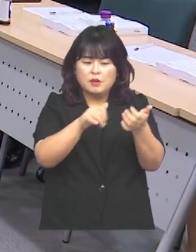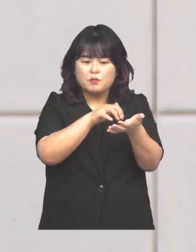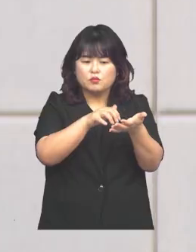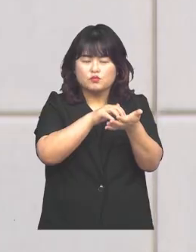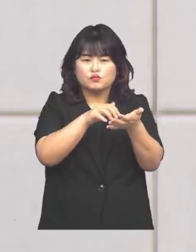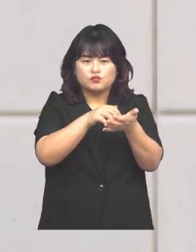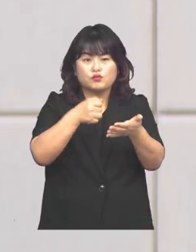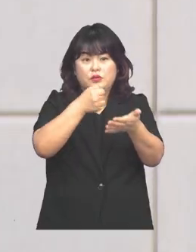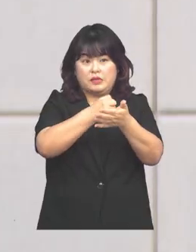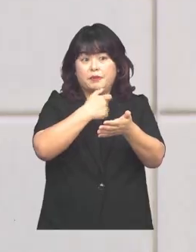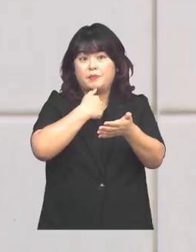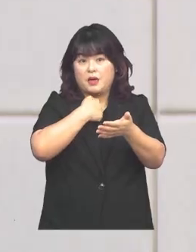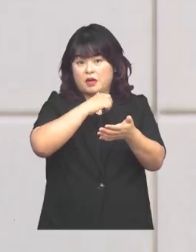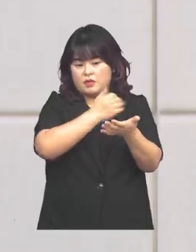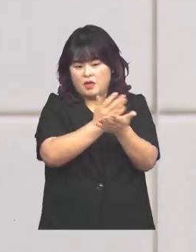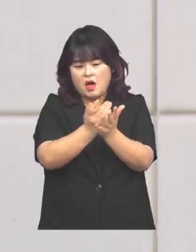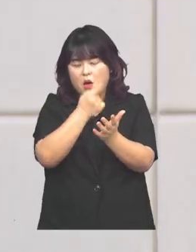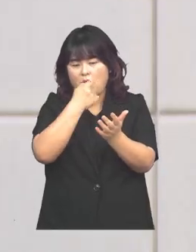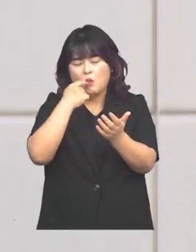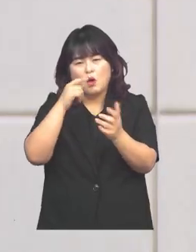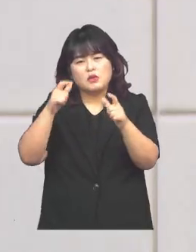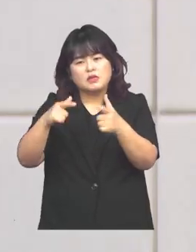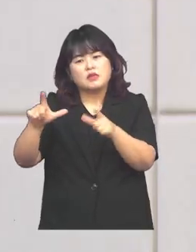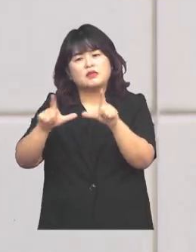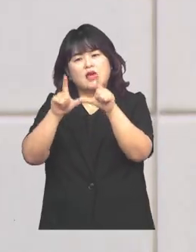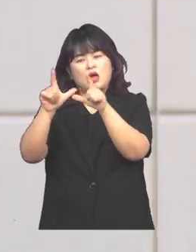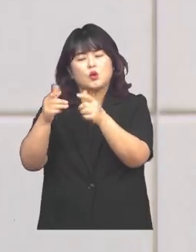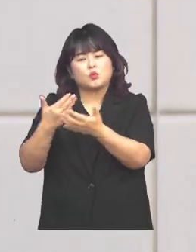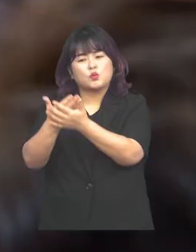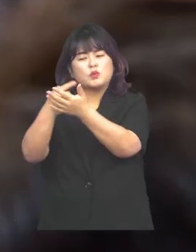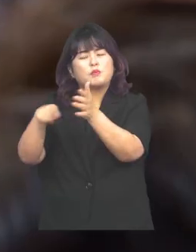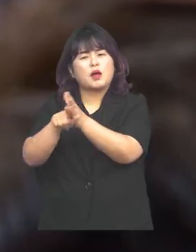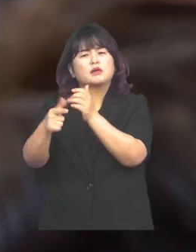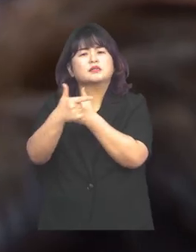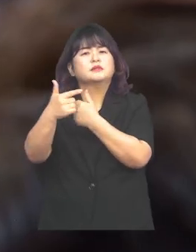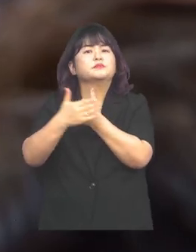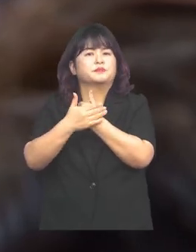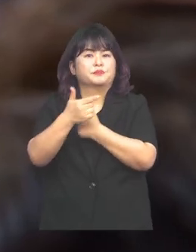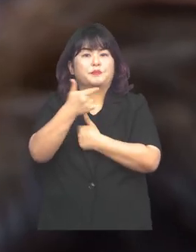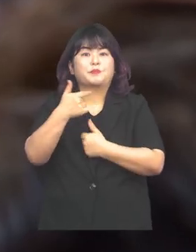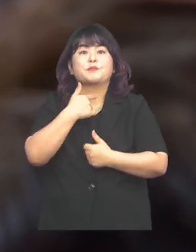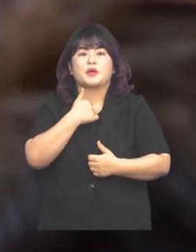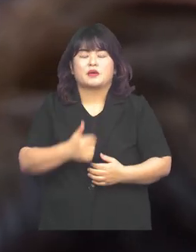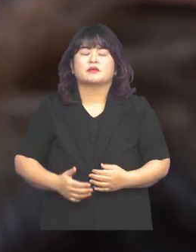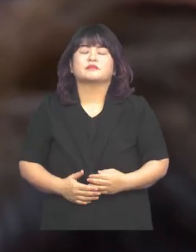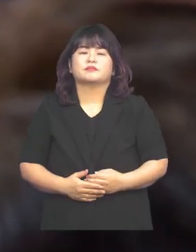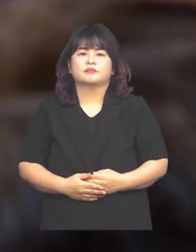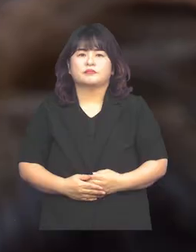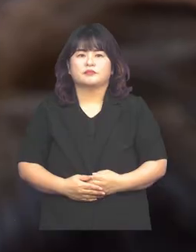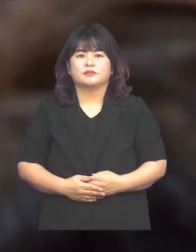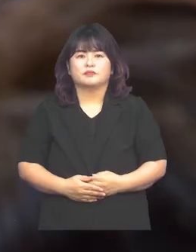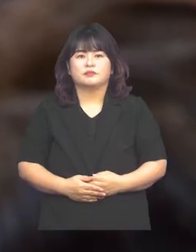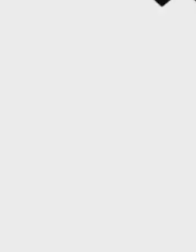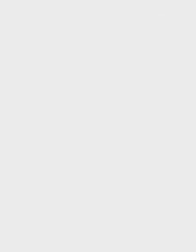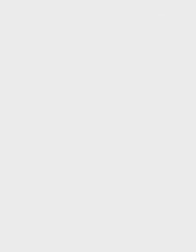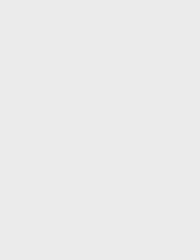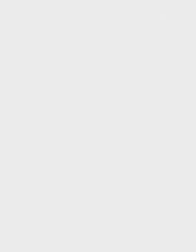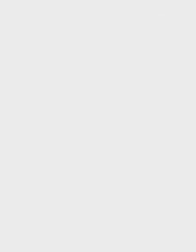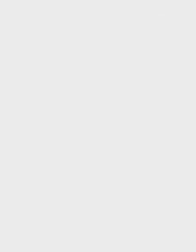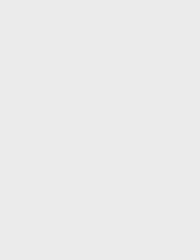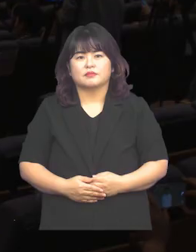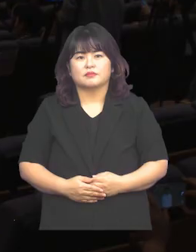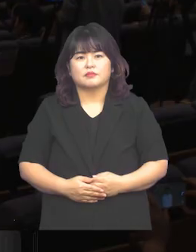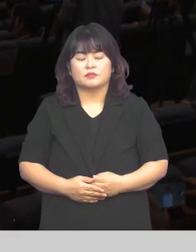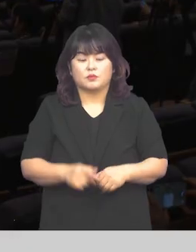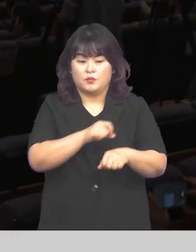주민참여예산위원회에서 논의돼 예산이 책정된 사업들은 시민의 생활과 도시 발전에 큰 힘이 됐다고 말했습니다.